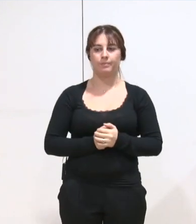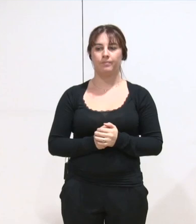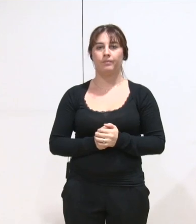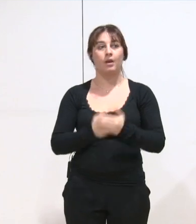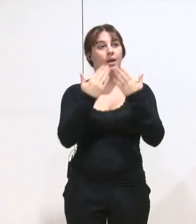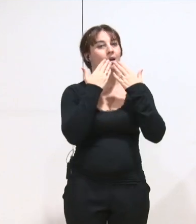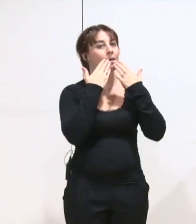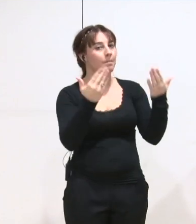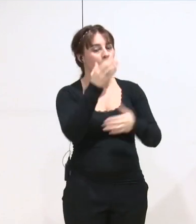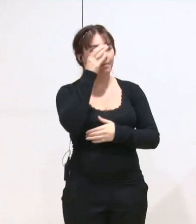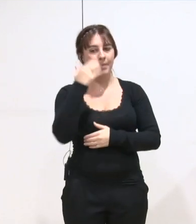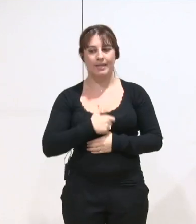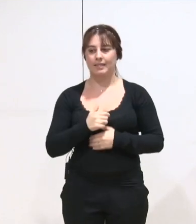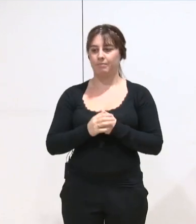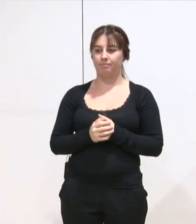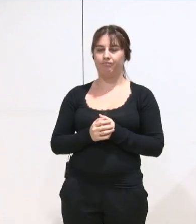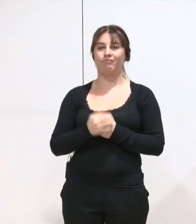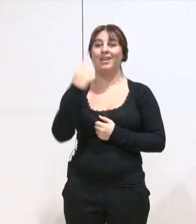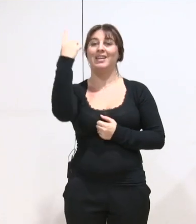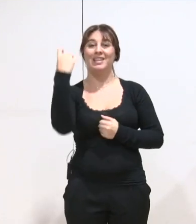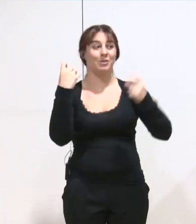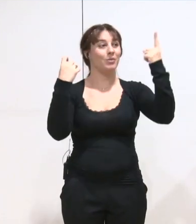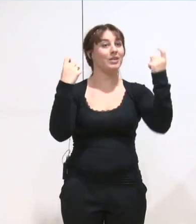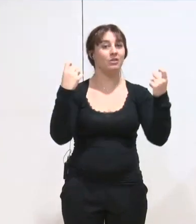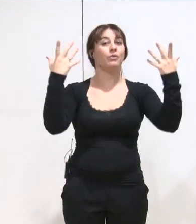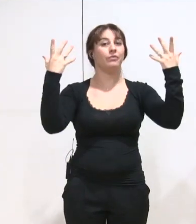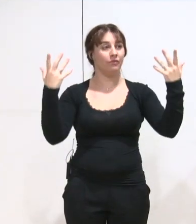Je vous remercie. À la suite de ces deux questions orales,